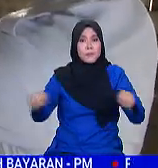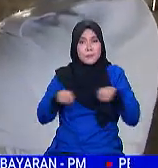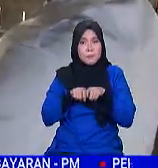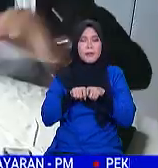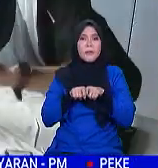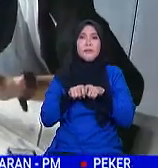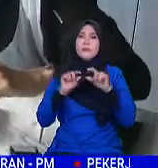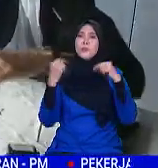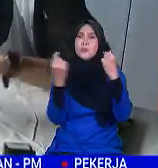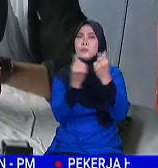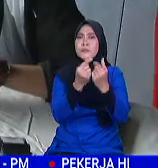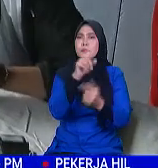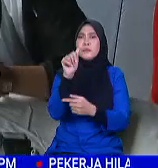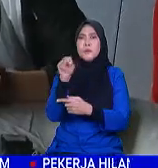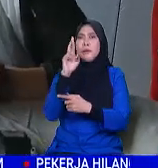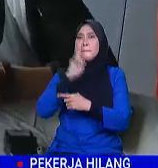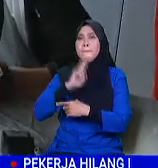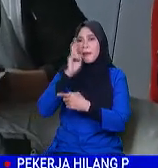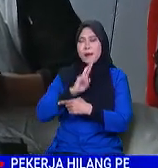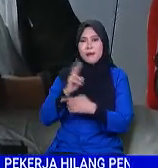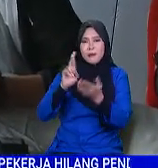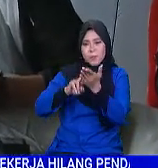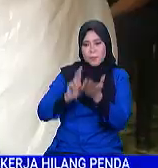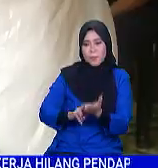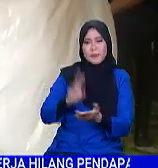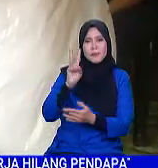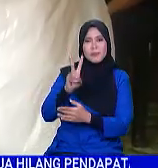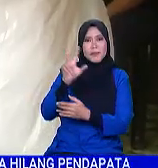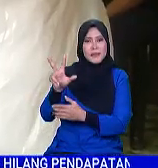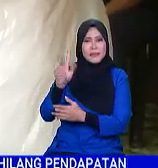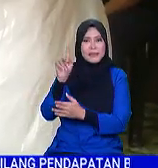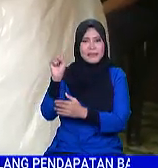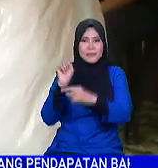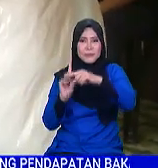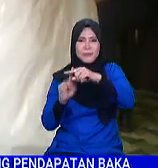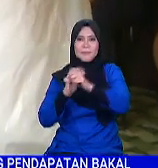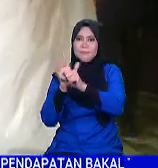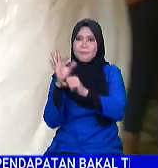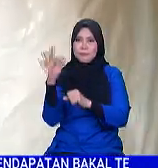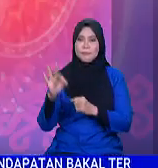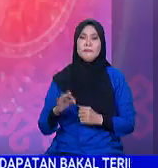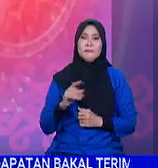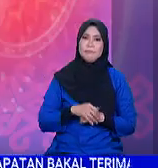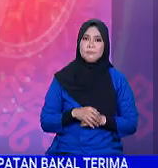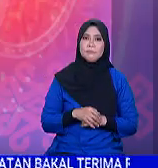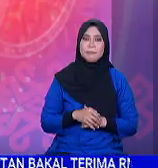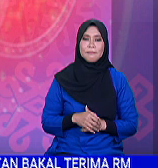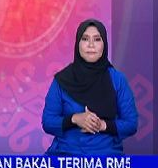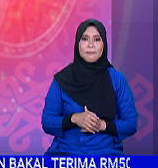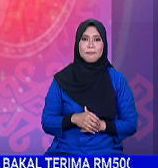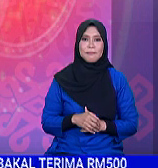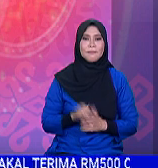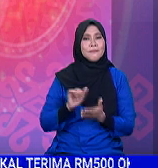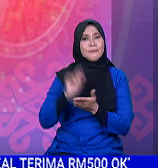daerah yang dikategorikan sebagai zona merah dengan catatan 63.cos positif komit Hai